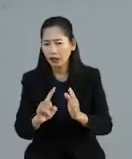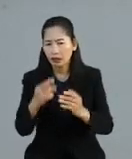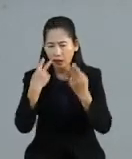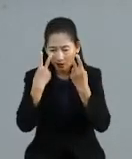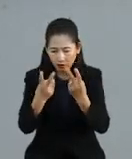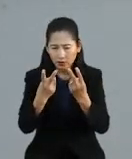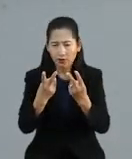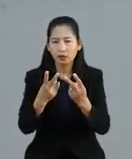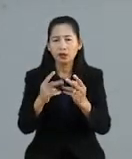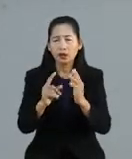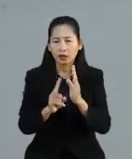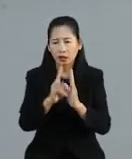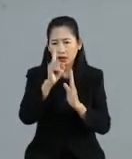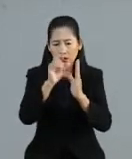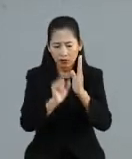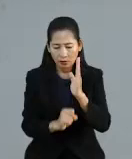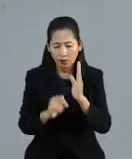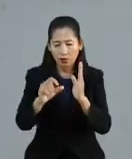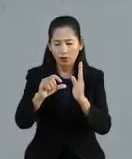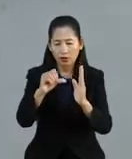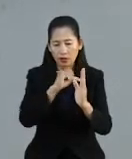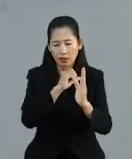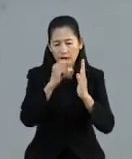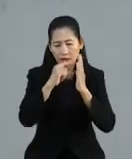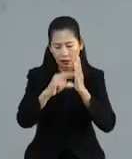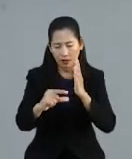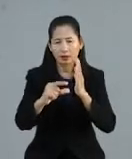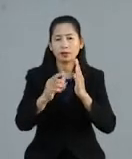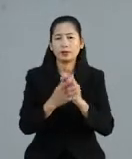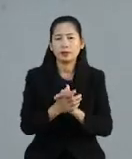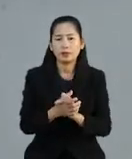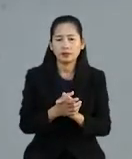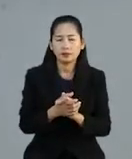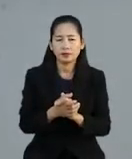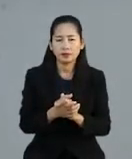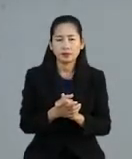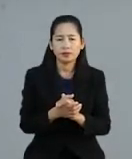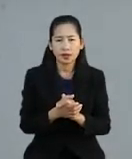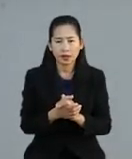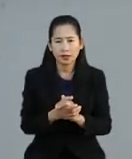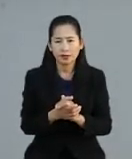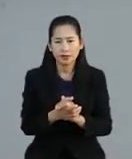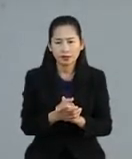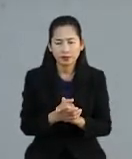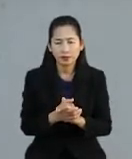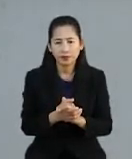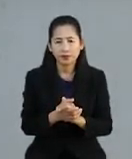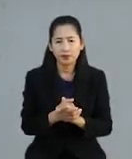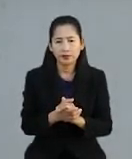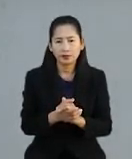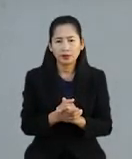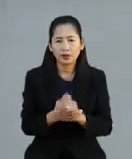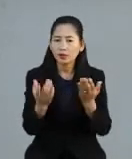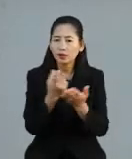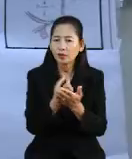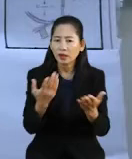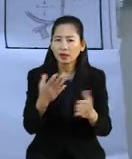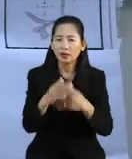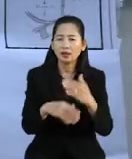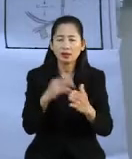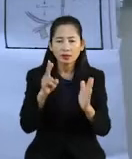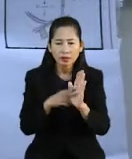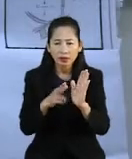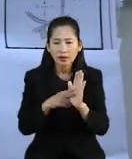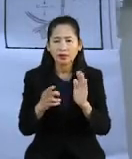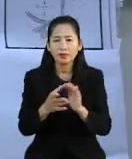sừng con khẳng lứa từ khẳng chướng cầu khẳng thập bốn chà khẳng nấy khẳng lết hai khẳng này mình tiết cứ kháng khẳng cả mạch đáy con tận áp khẳng này chụp